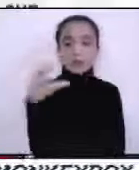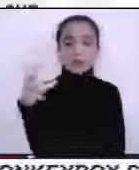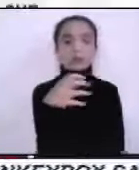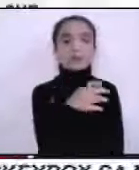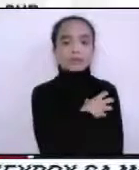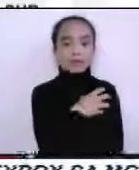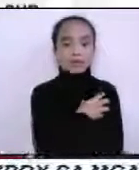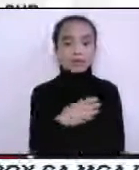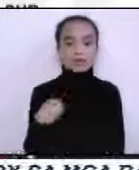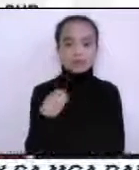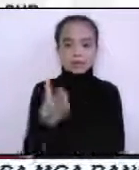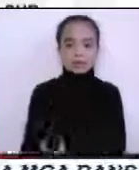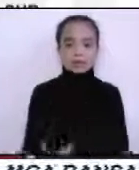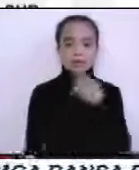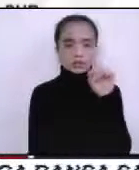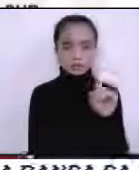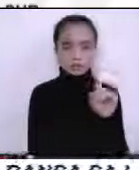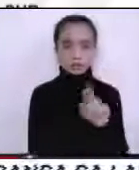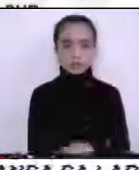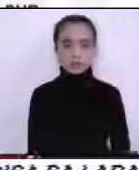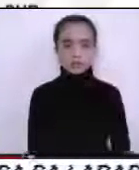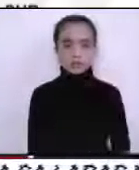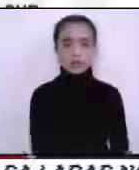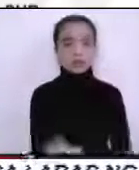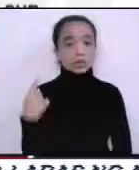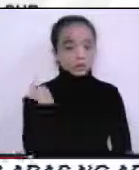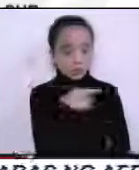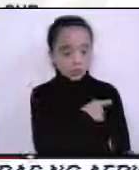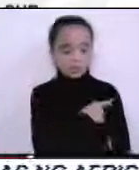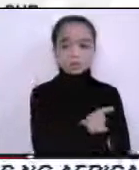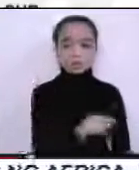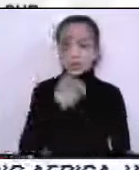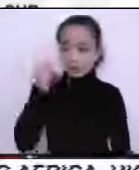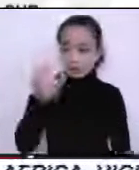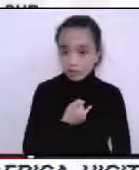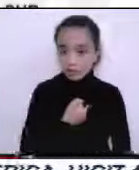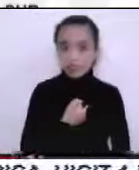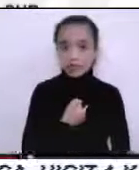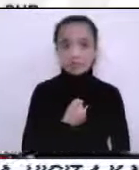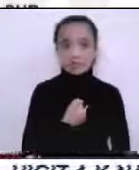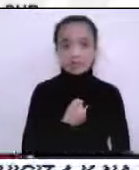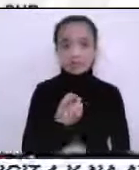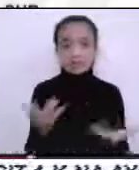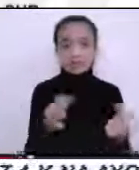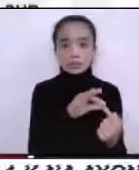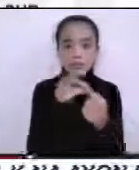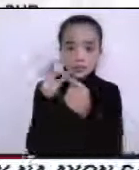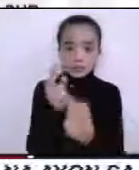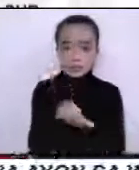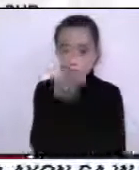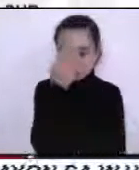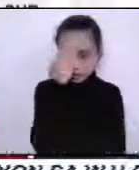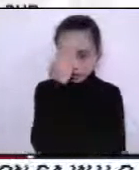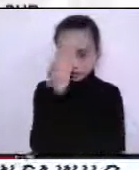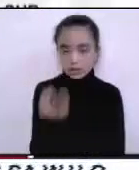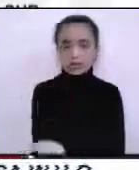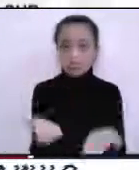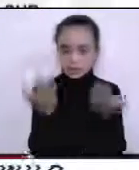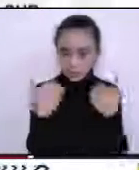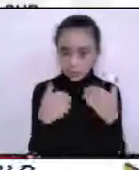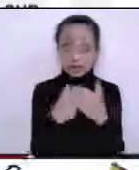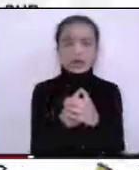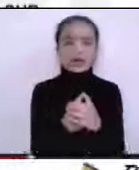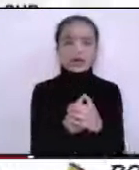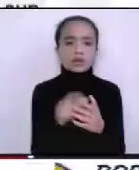1. Inaanyayahan po namin ang aming taga-rehiyon, lalo-lalo po sa lalawigan ng Bulacan, na makiisa po at samantalahin